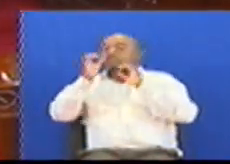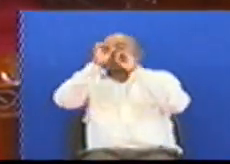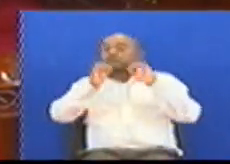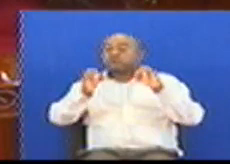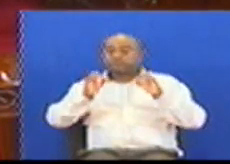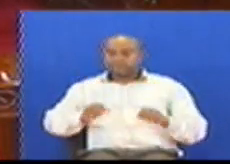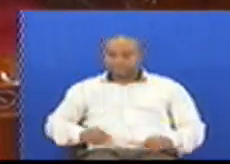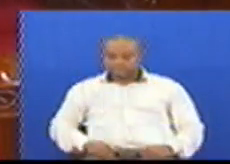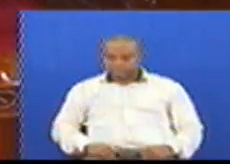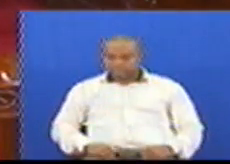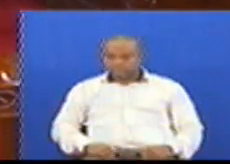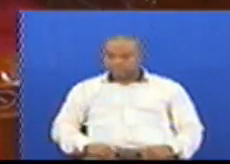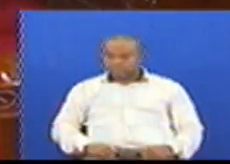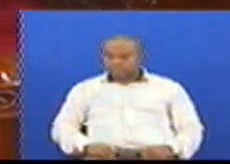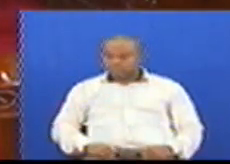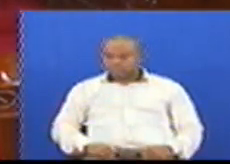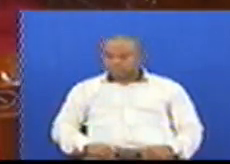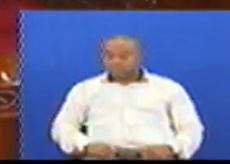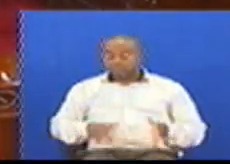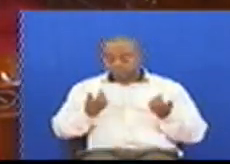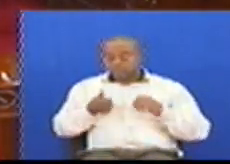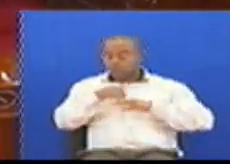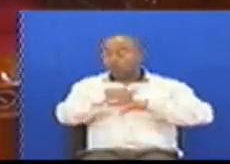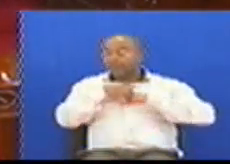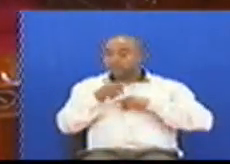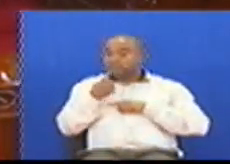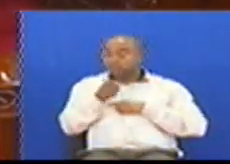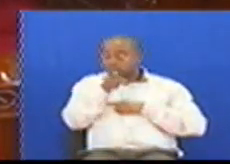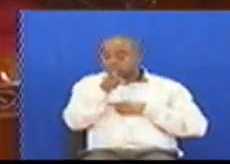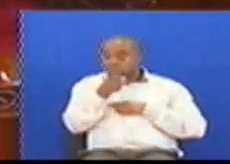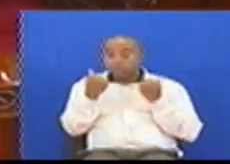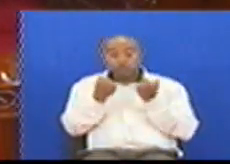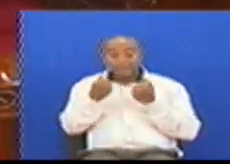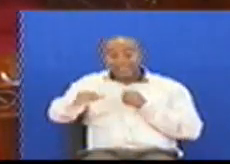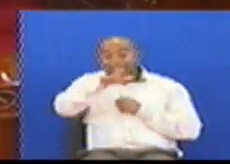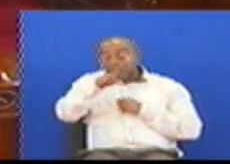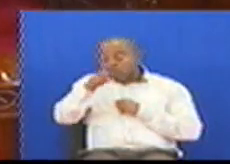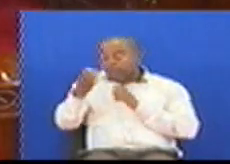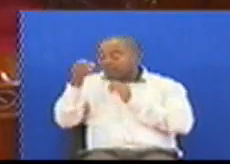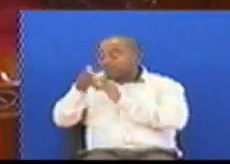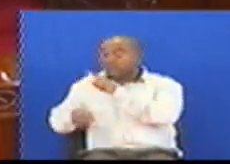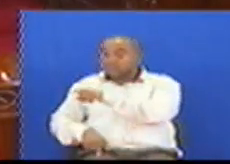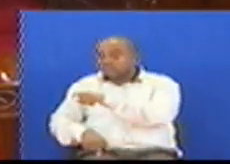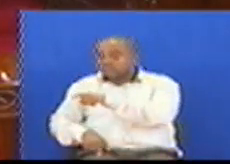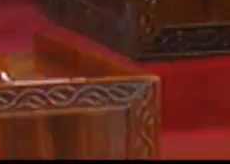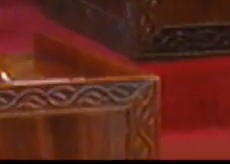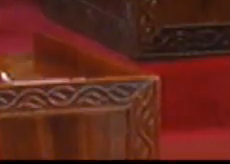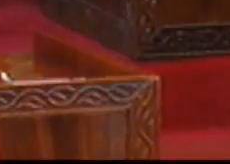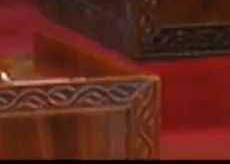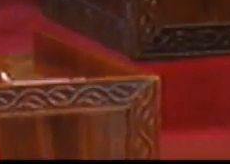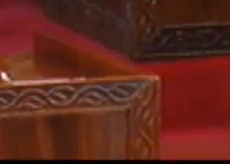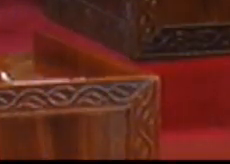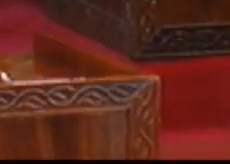Wataalamu wa Uingereza wanaita elite positions. Una create eneo ili fulani awe kiongozi lakini bila kujua atalipwa